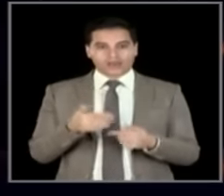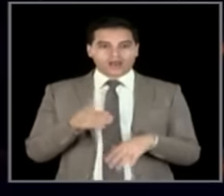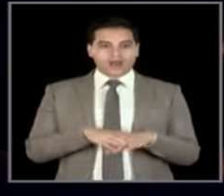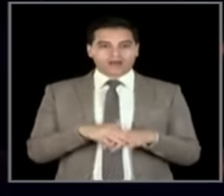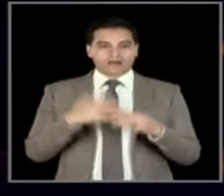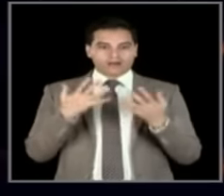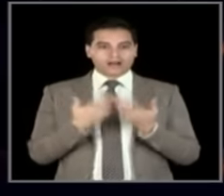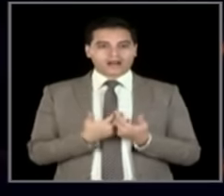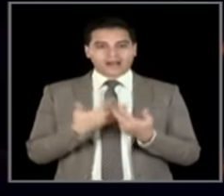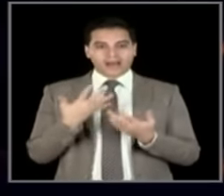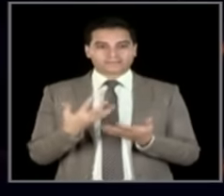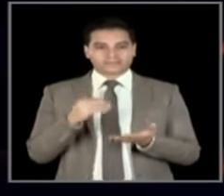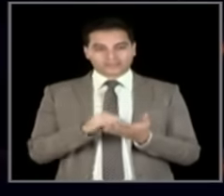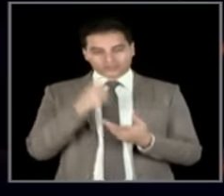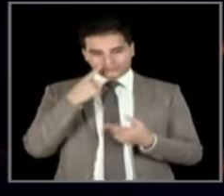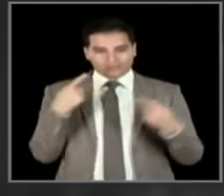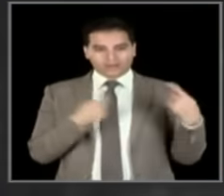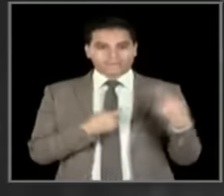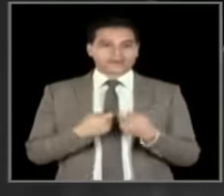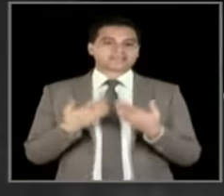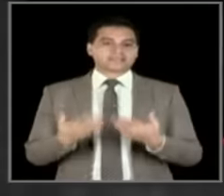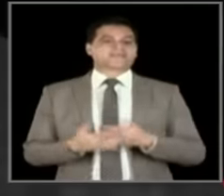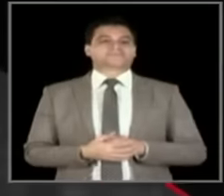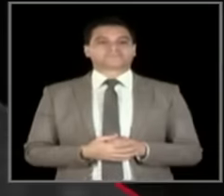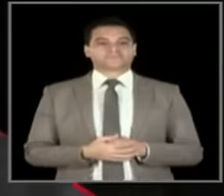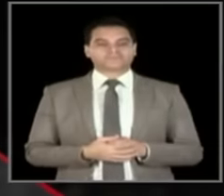مع الفقرة الخامسة، فقرة ضربات جزاء.